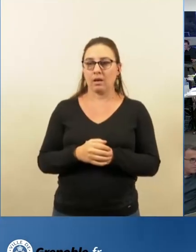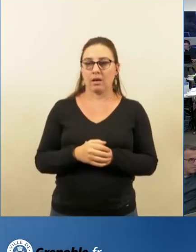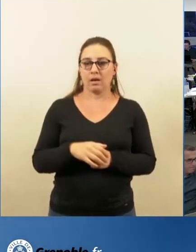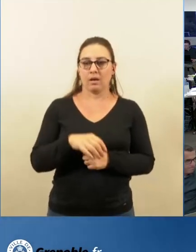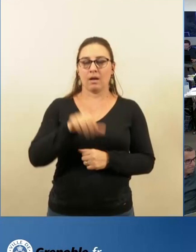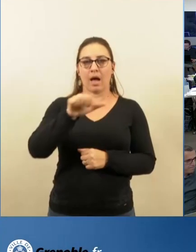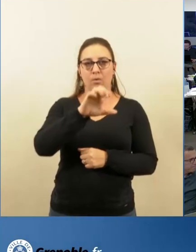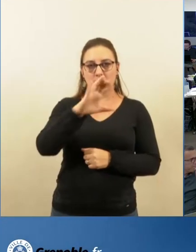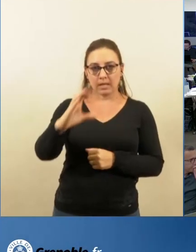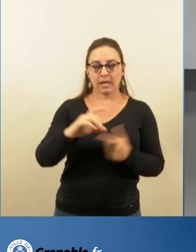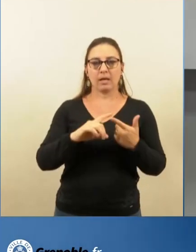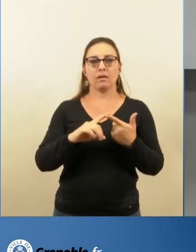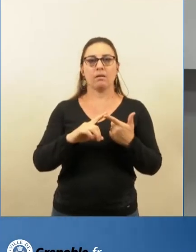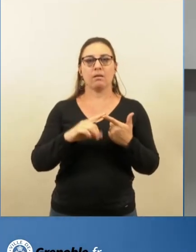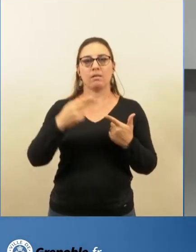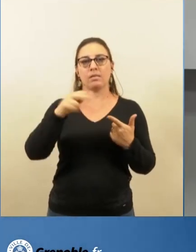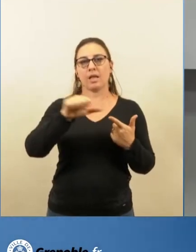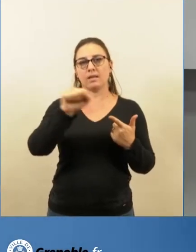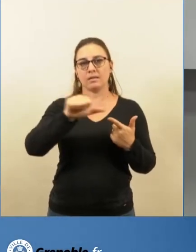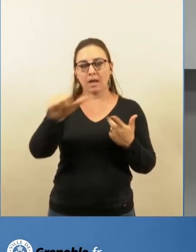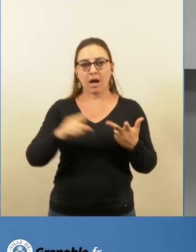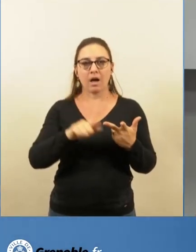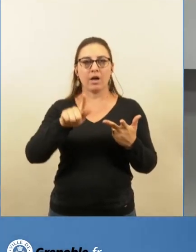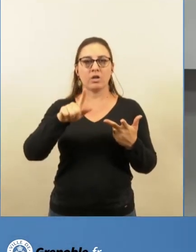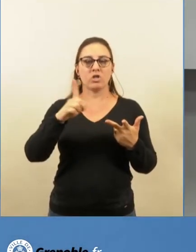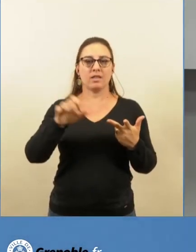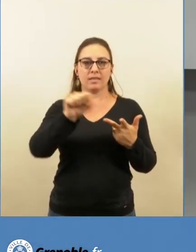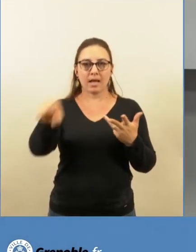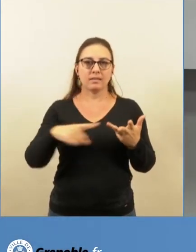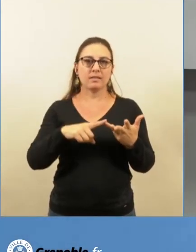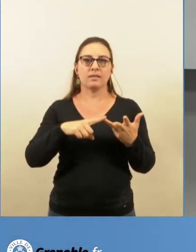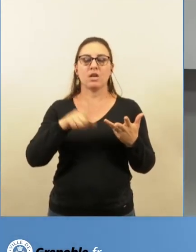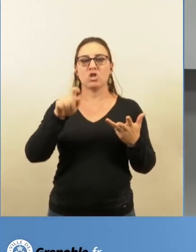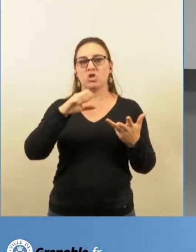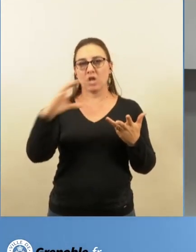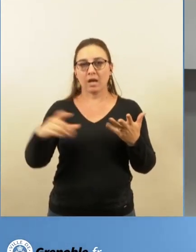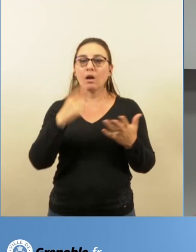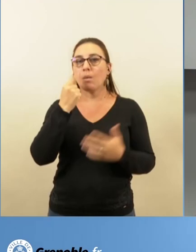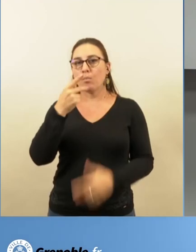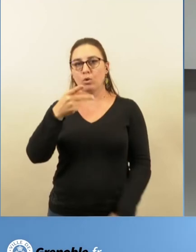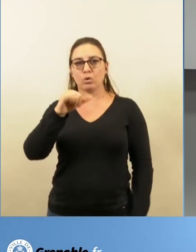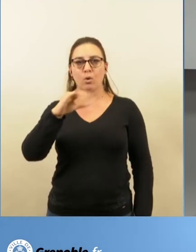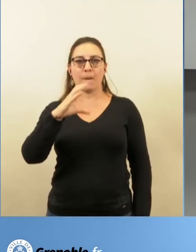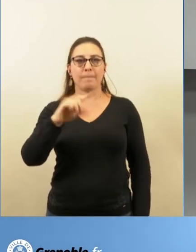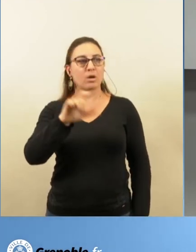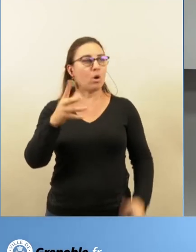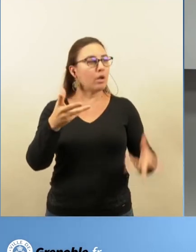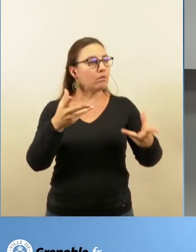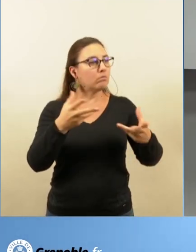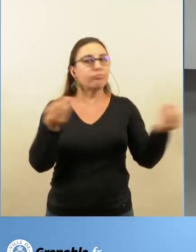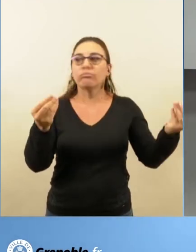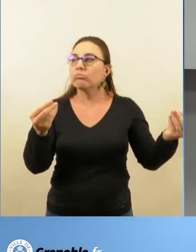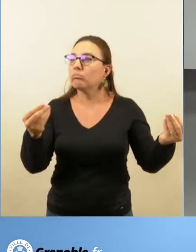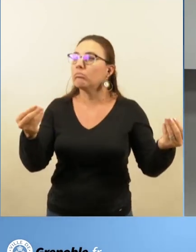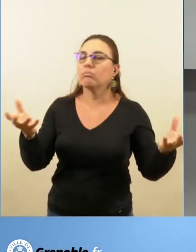AEC NASA GDS GECK monsieur picolé a disparu